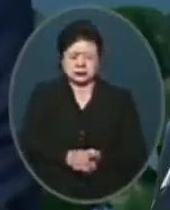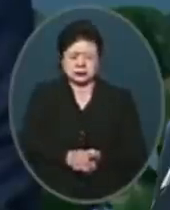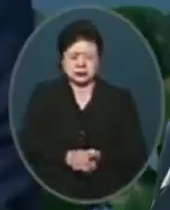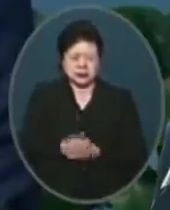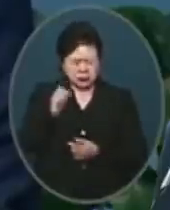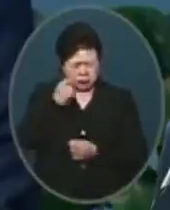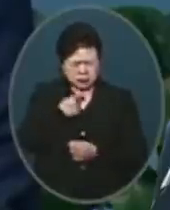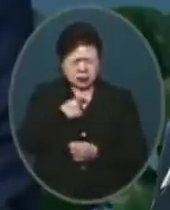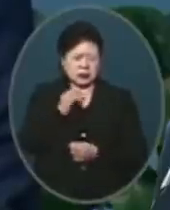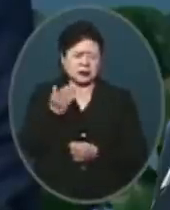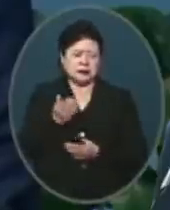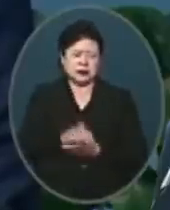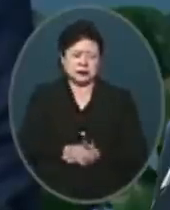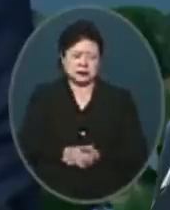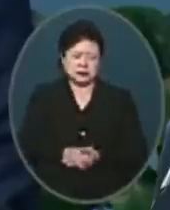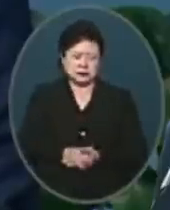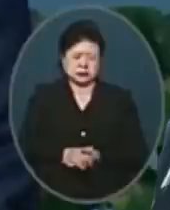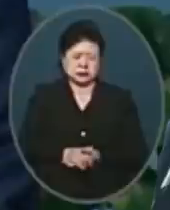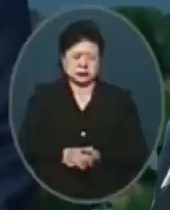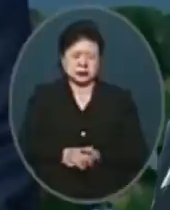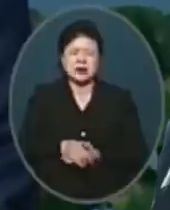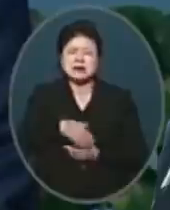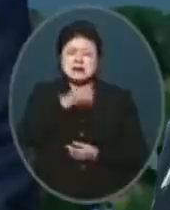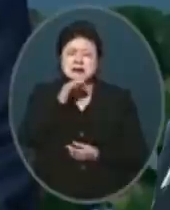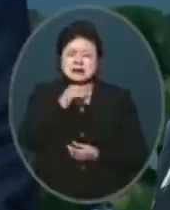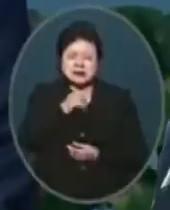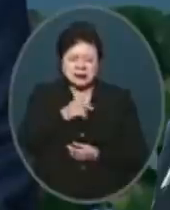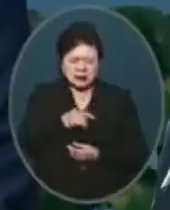횡설 수설하면 노망했다고 할 것입니다.